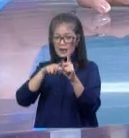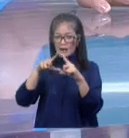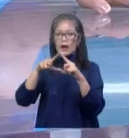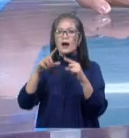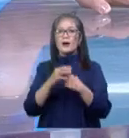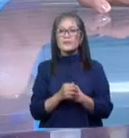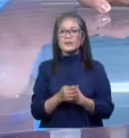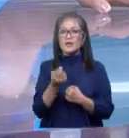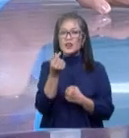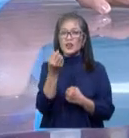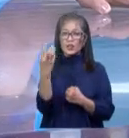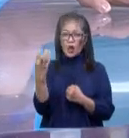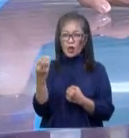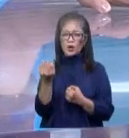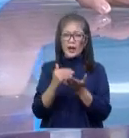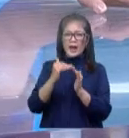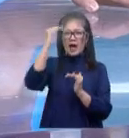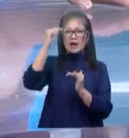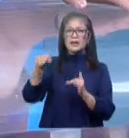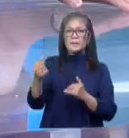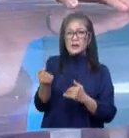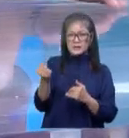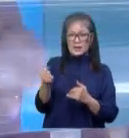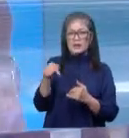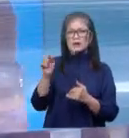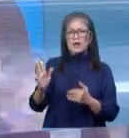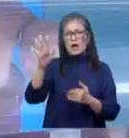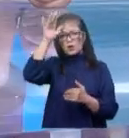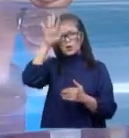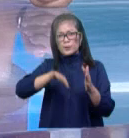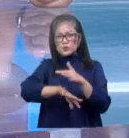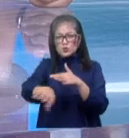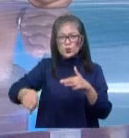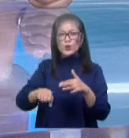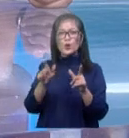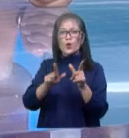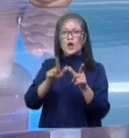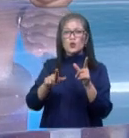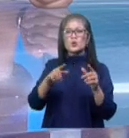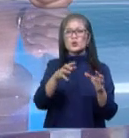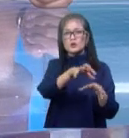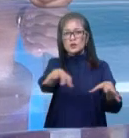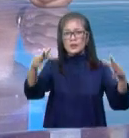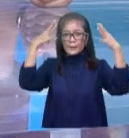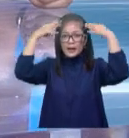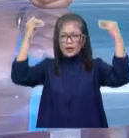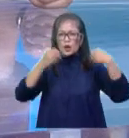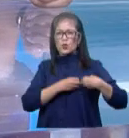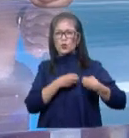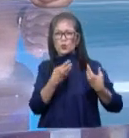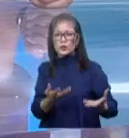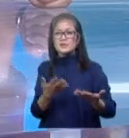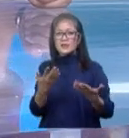Telur ayam yang melambung di pasaran membuat komoditas telur menjadi incaran pencuri. Sebuah warung kelontong di Padang, Sumatera Barat harus menelan kerugian pasca 5 papan